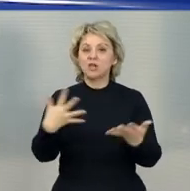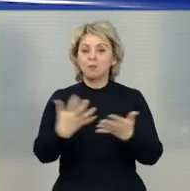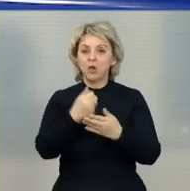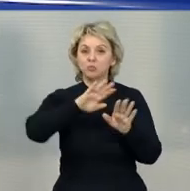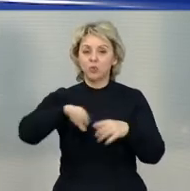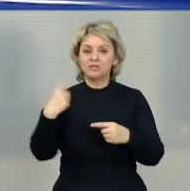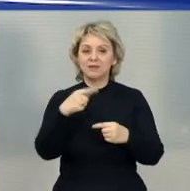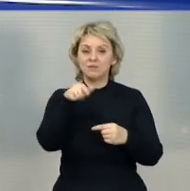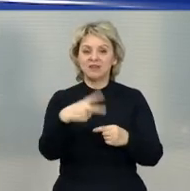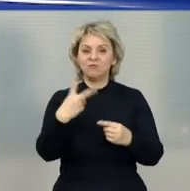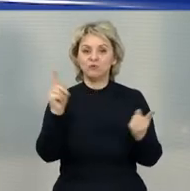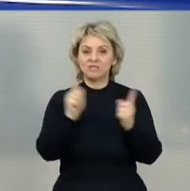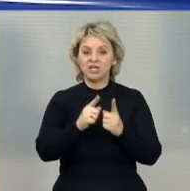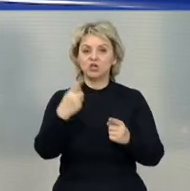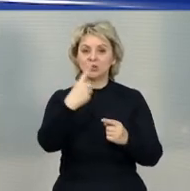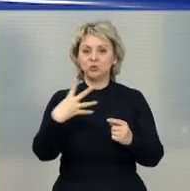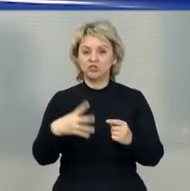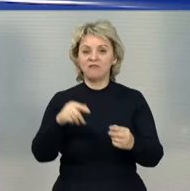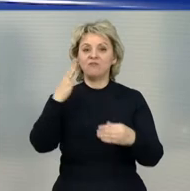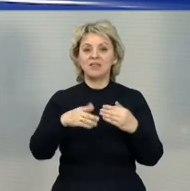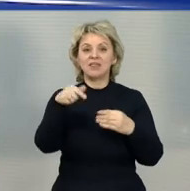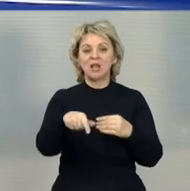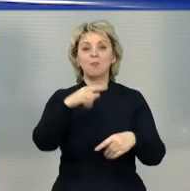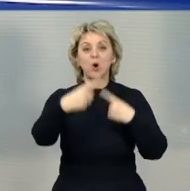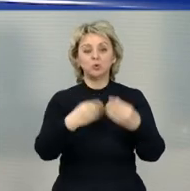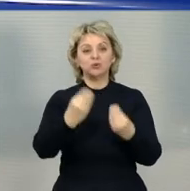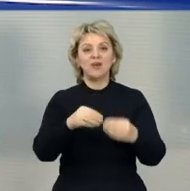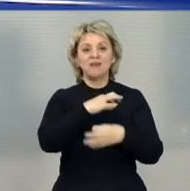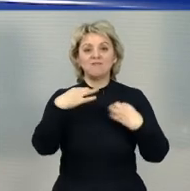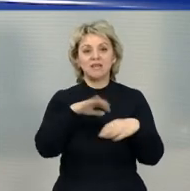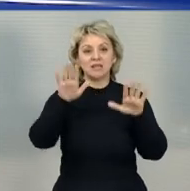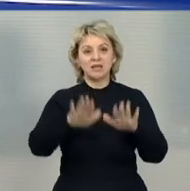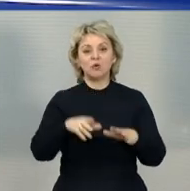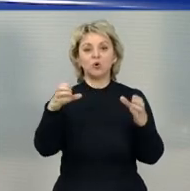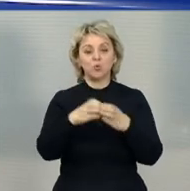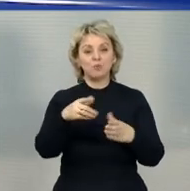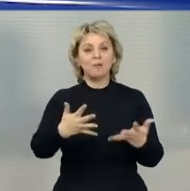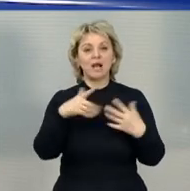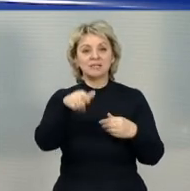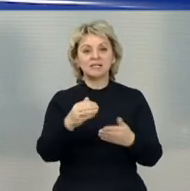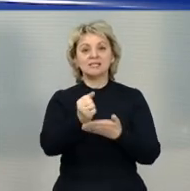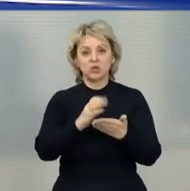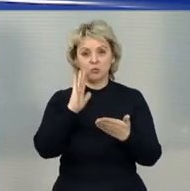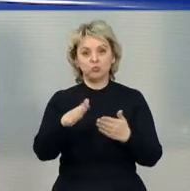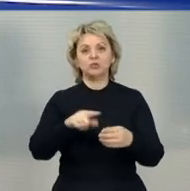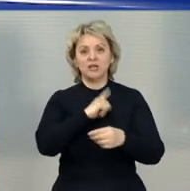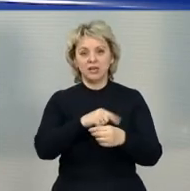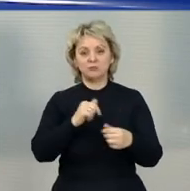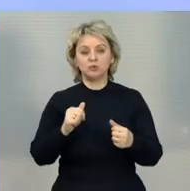после первой из двух встреч четвертьфинала. Хотя по ходу игры в Венгрии с местным Ференцварошем, казалось, задел будет еще